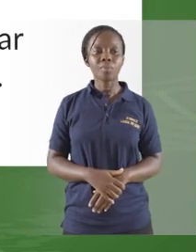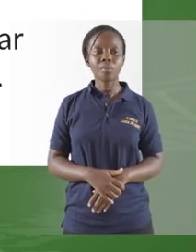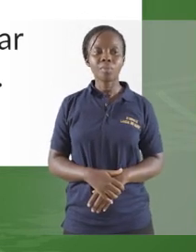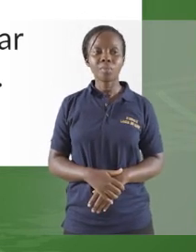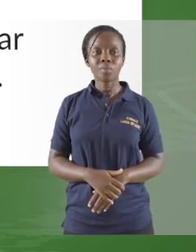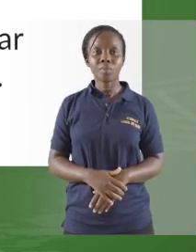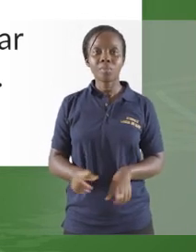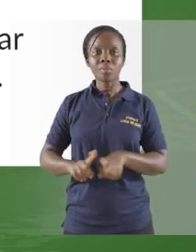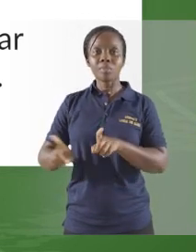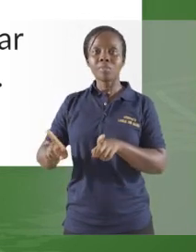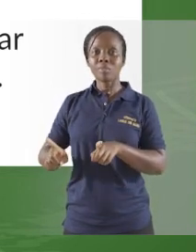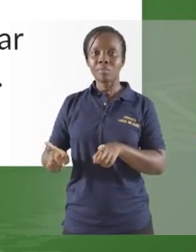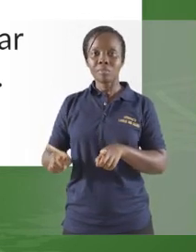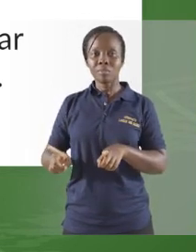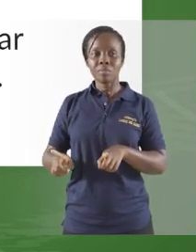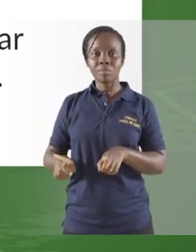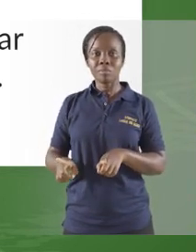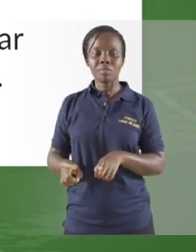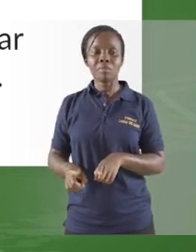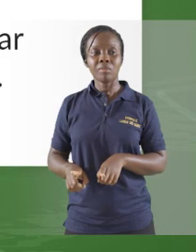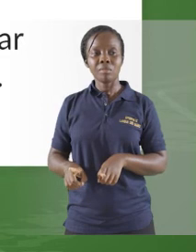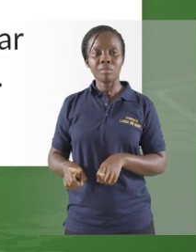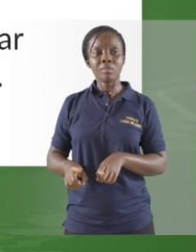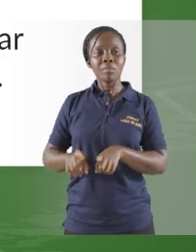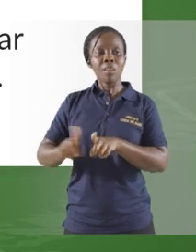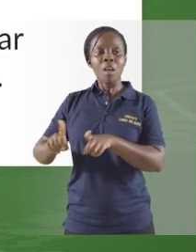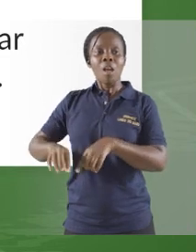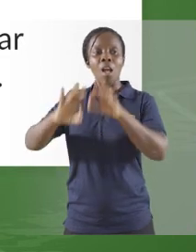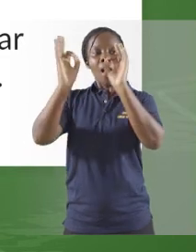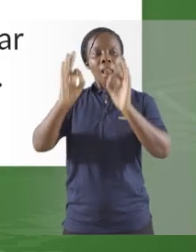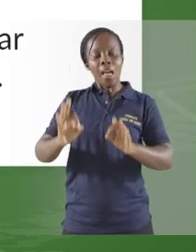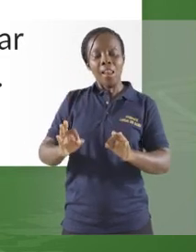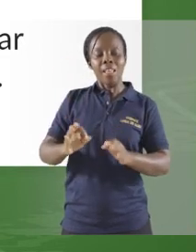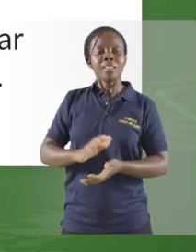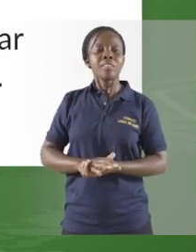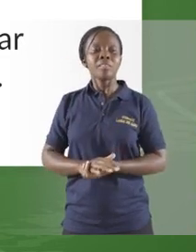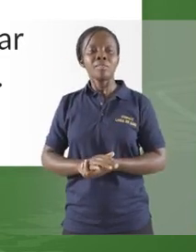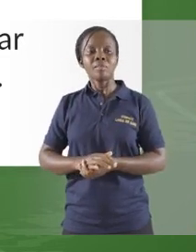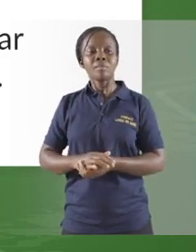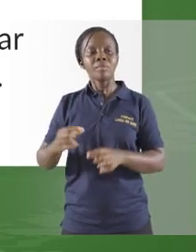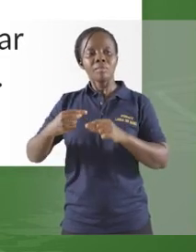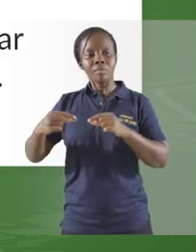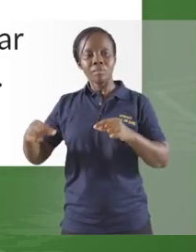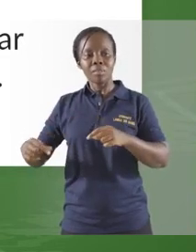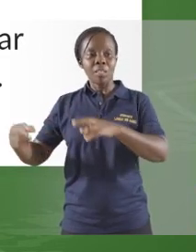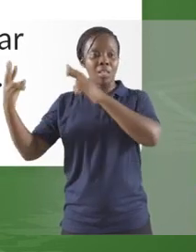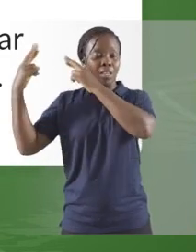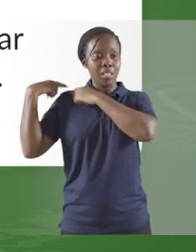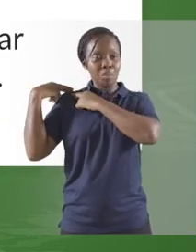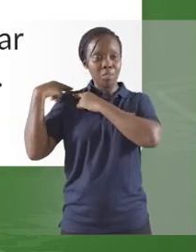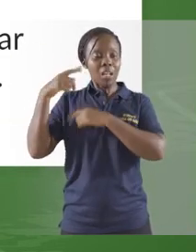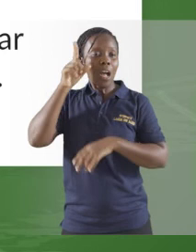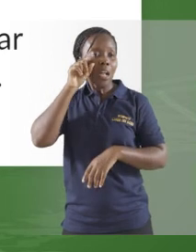L'allèle responsable de l'albinisme n'est donc pas porté par un